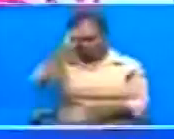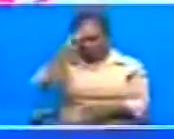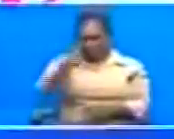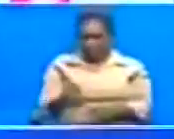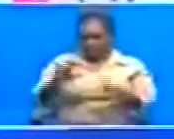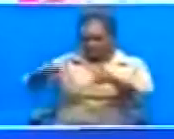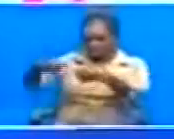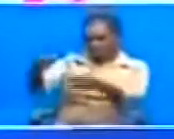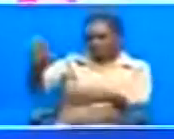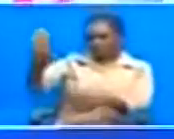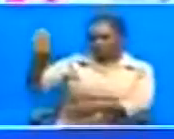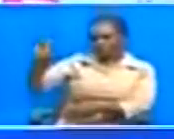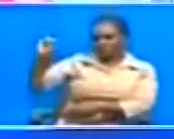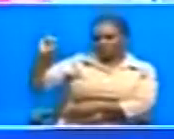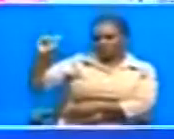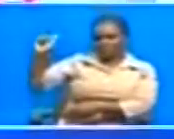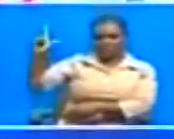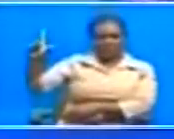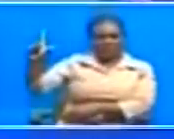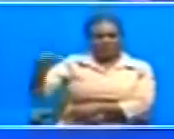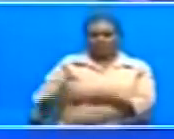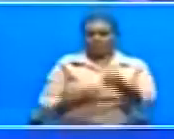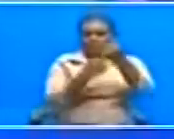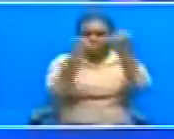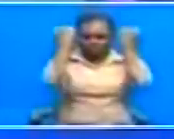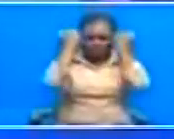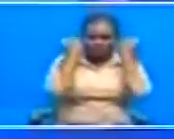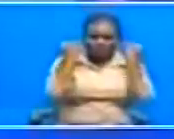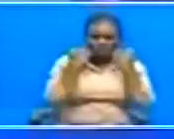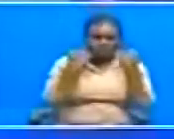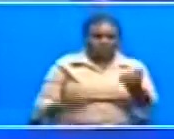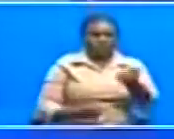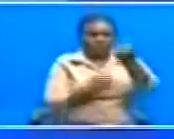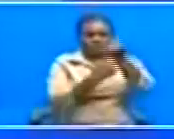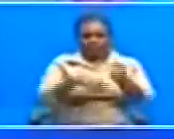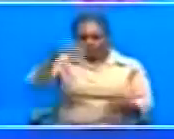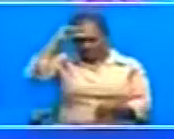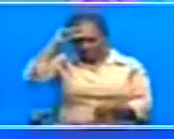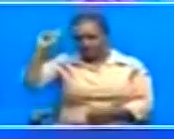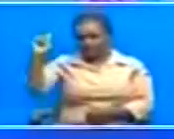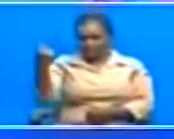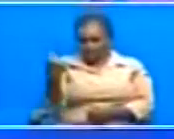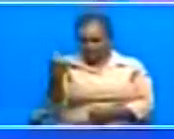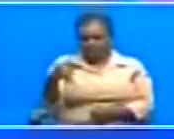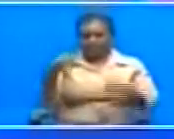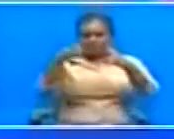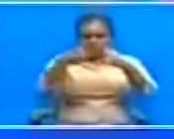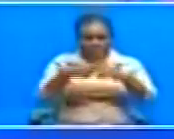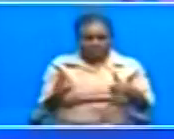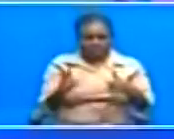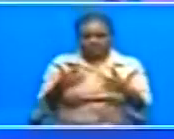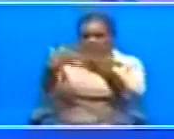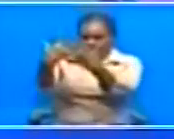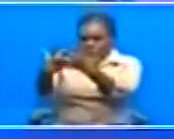kumpa Faisal bondi. We are here to support the court, support the High Court, support our government in Kenya who is starting to apprehend